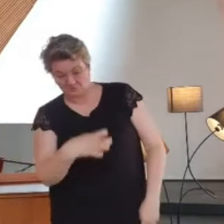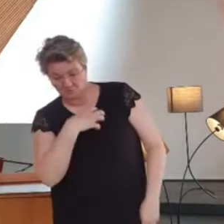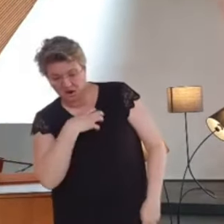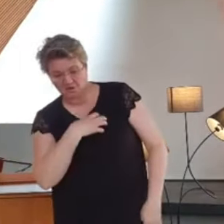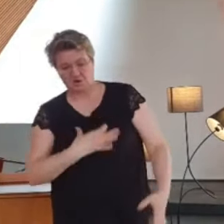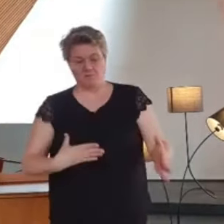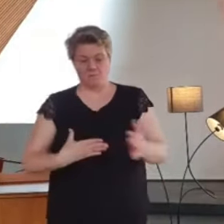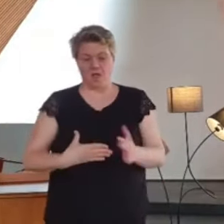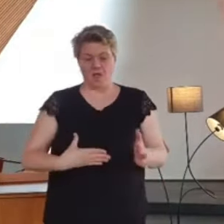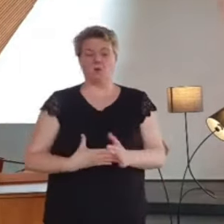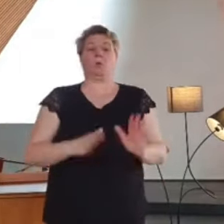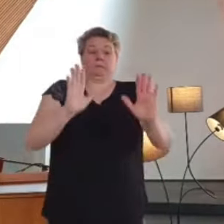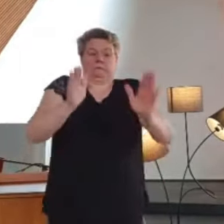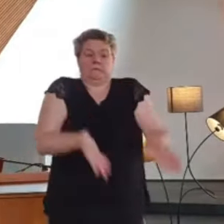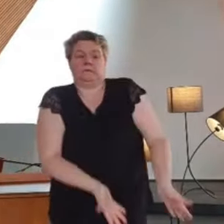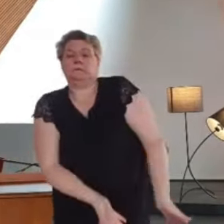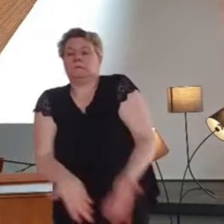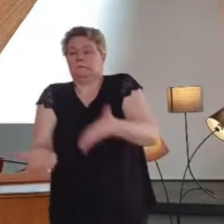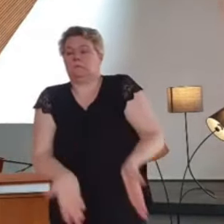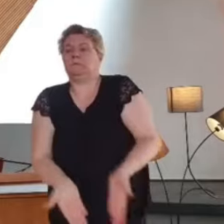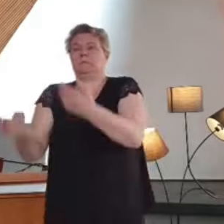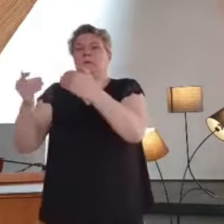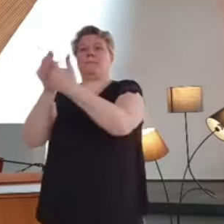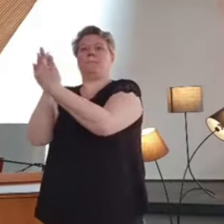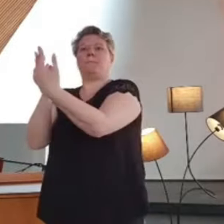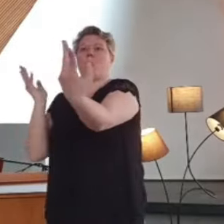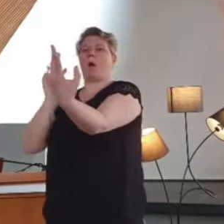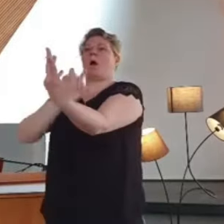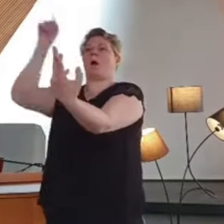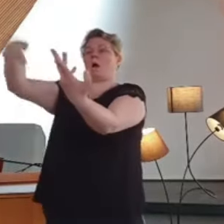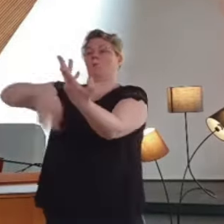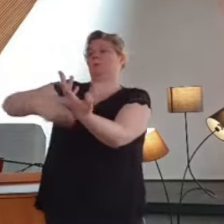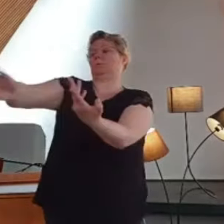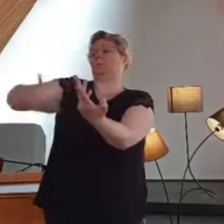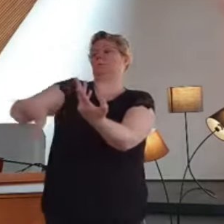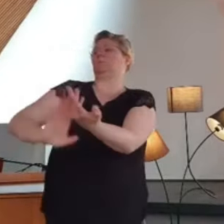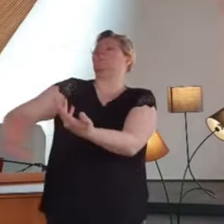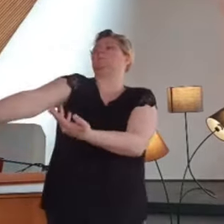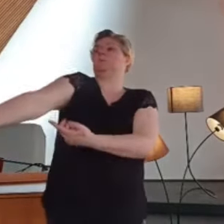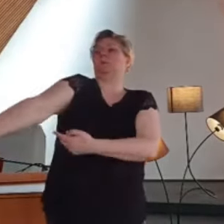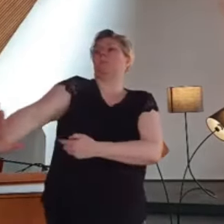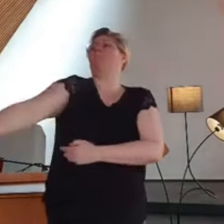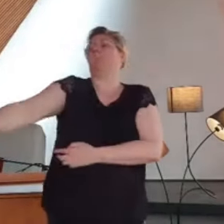Behinderungen vors Dorf geschickt. Halt mal Abstand, bleib mal da.